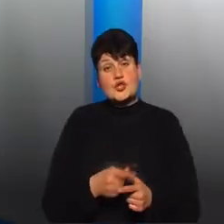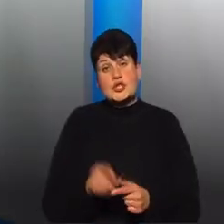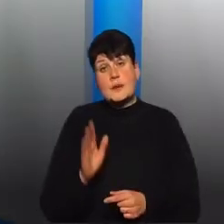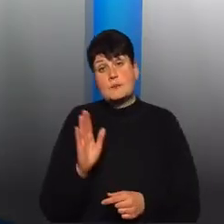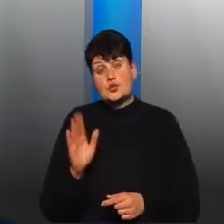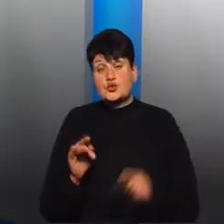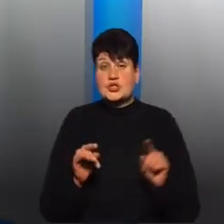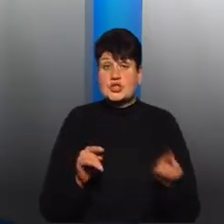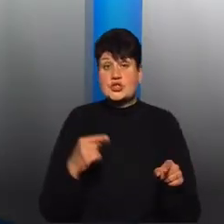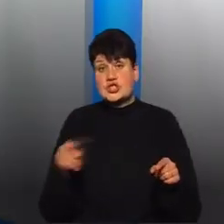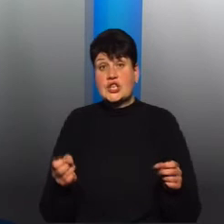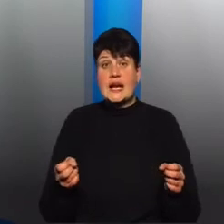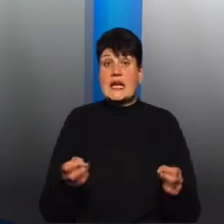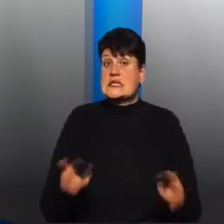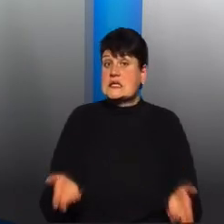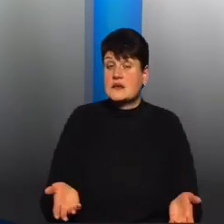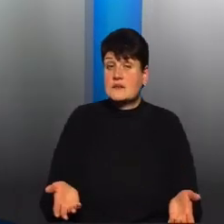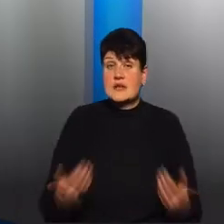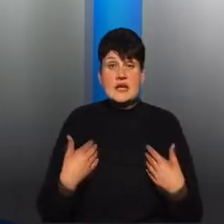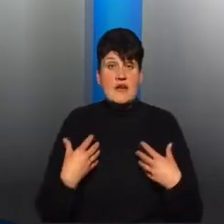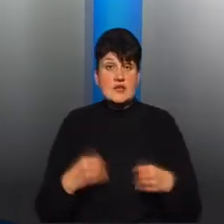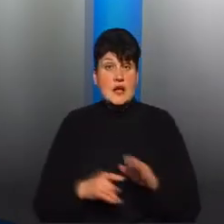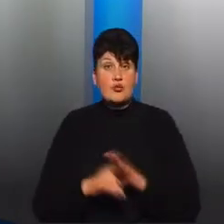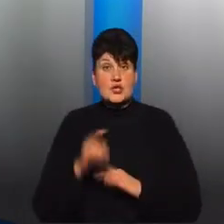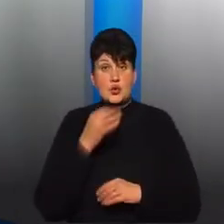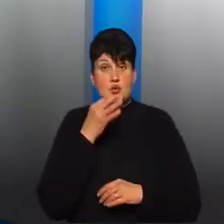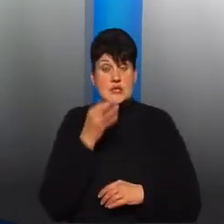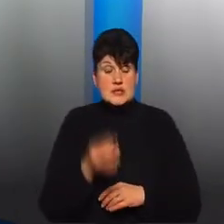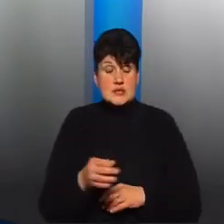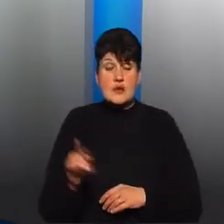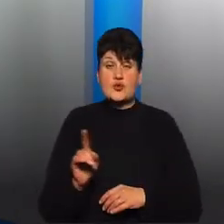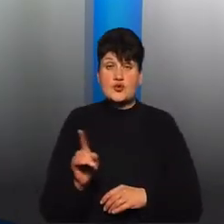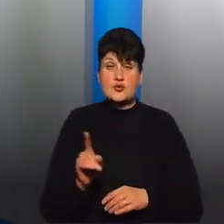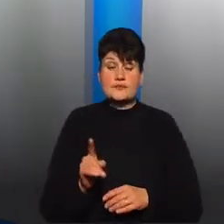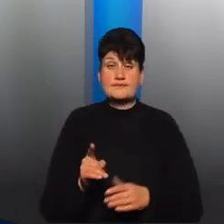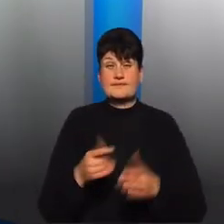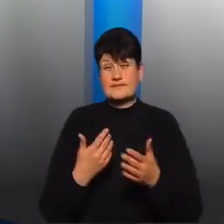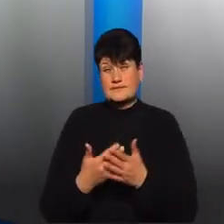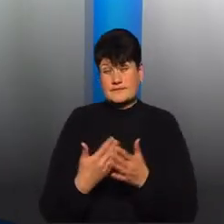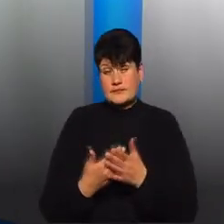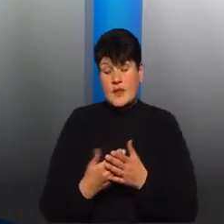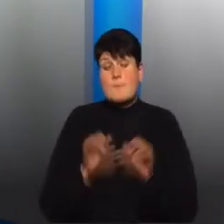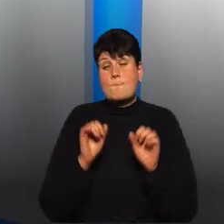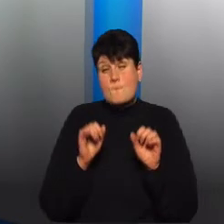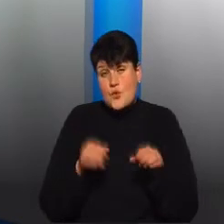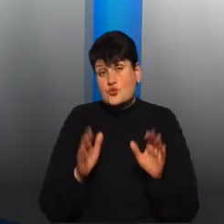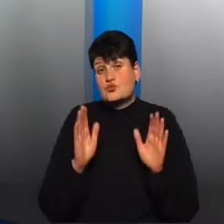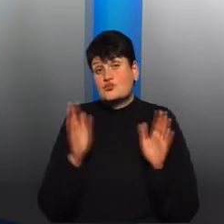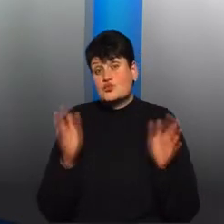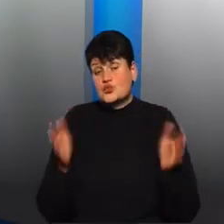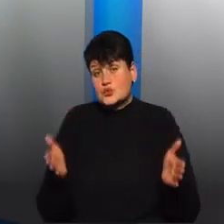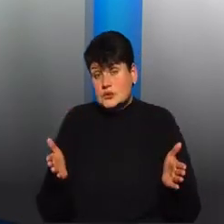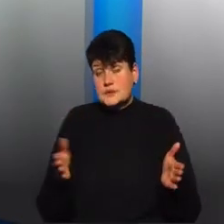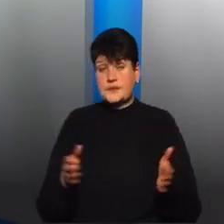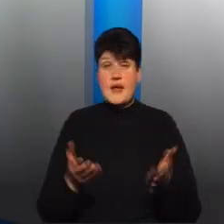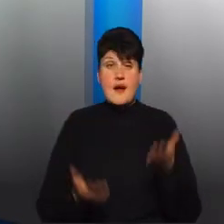ризики, я вже на початку сказав, що певні побічні дії можуть бути присутні, але це